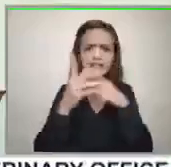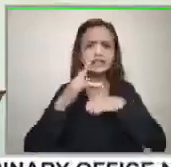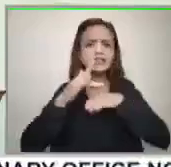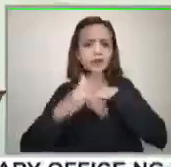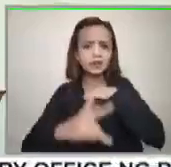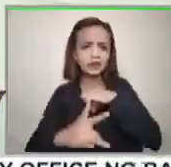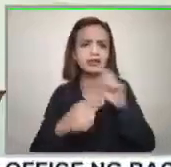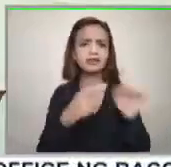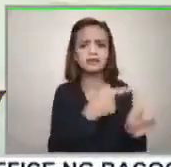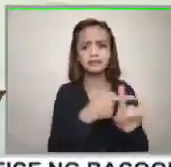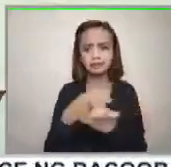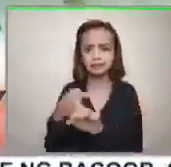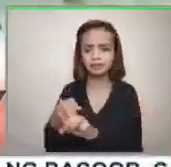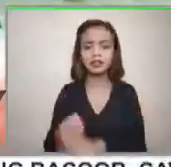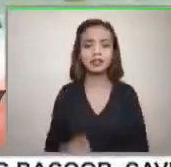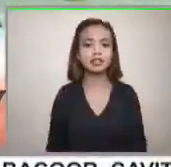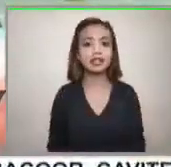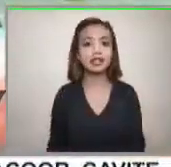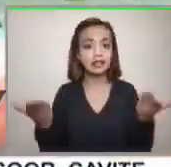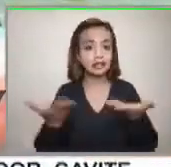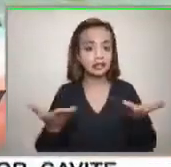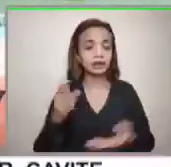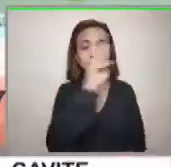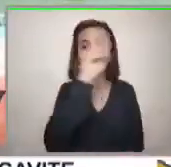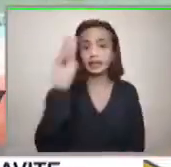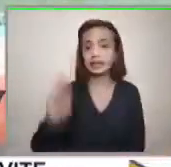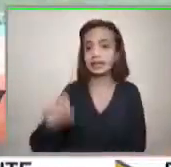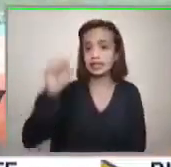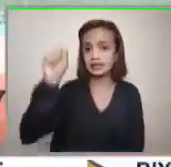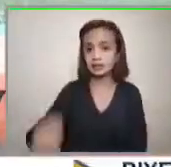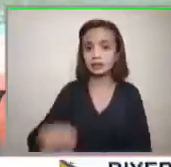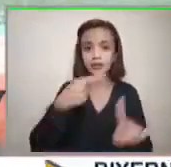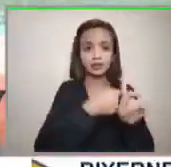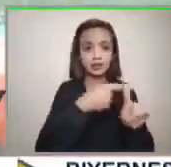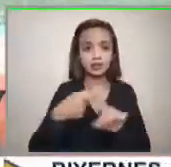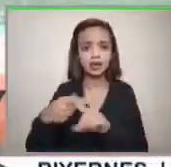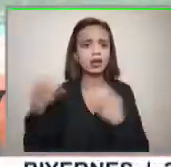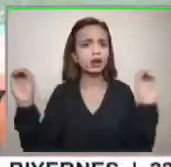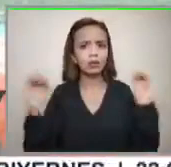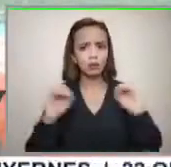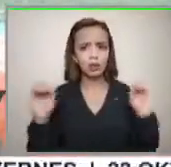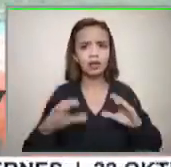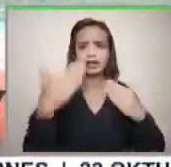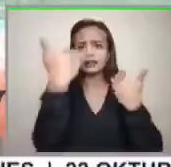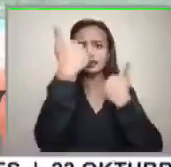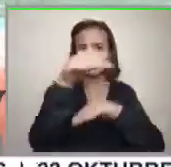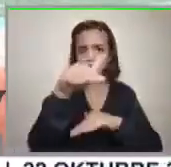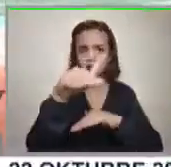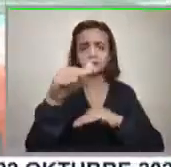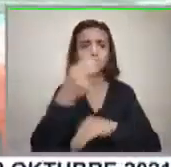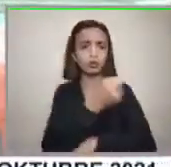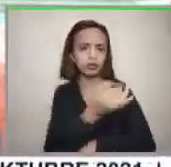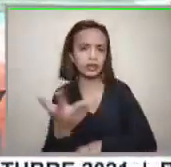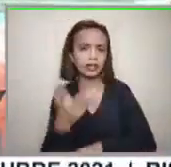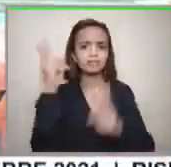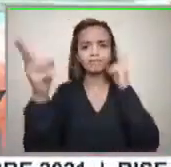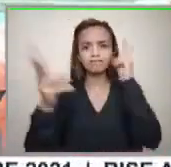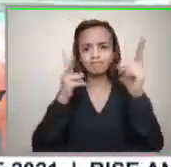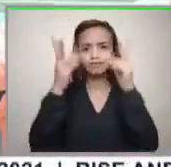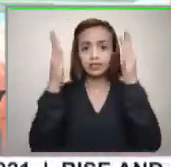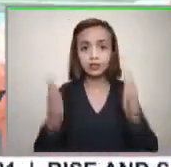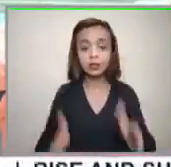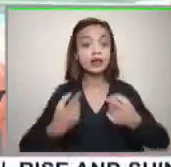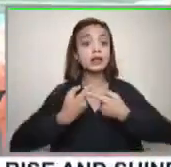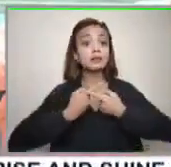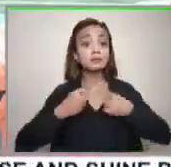petsa. Dito sa Manila South Cemetery, wala namang itinakdang limit ng mga bumibisita. Pero mahigpit na ipatutupad ang ilang bagay, gaya